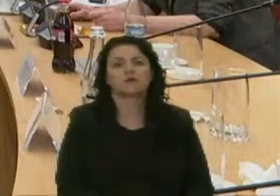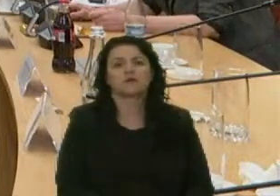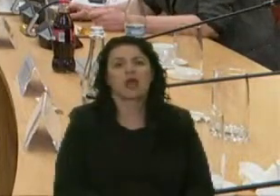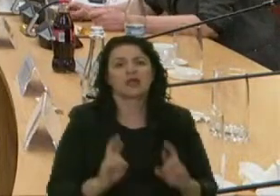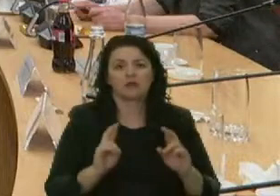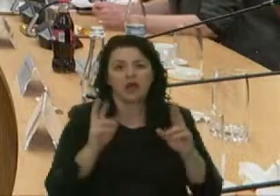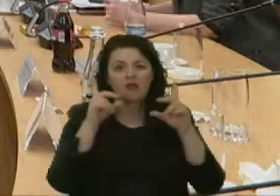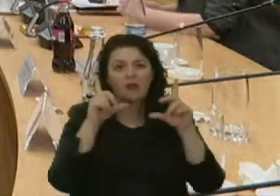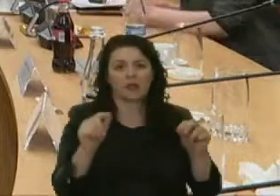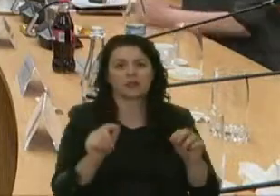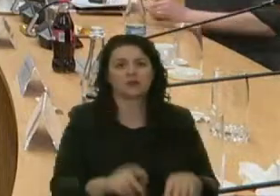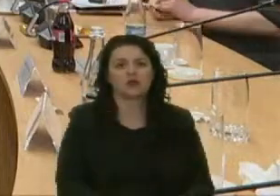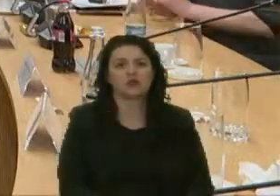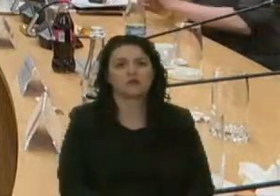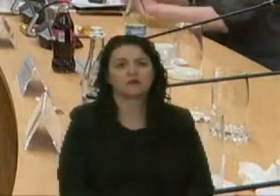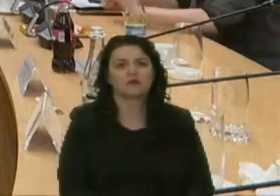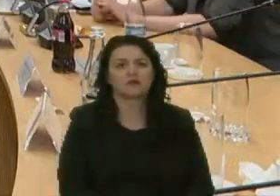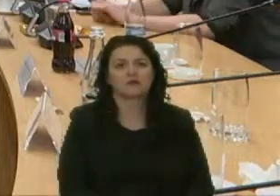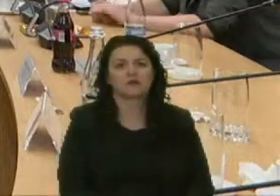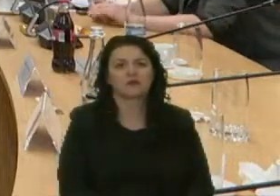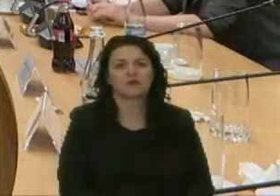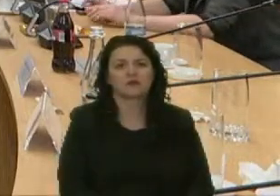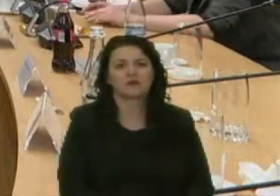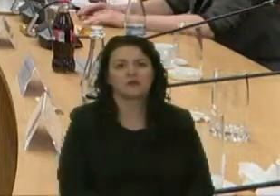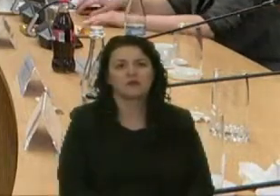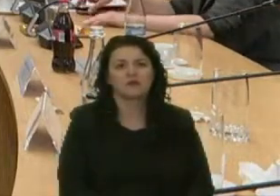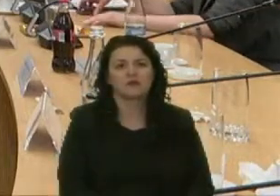mulțumes Mulțumesc vă rog vă rog Domnule